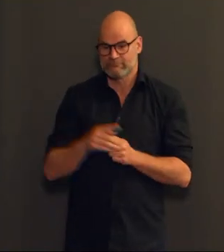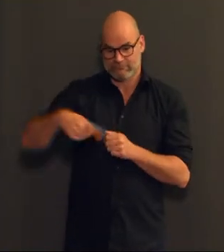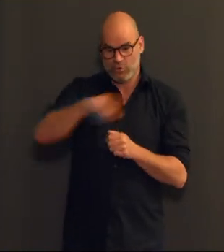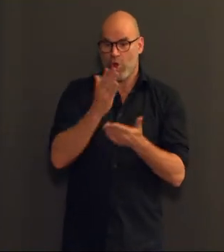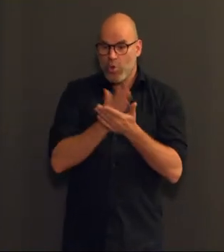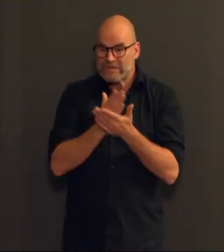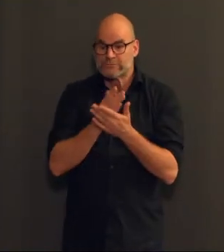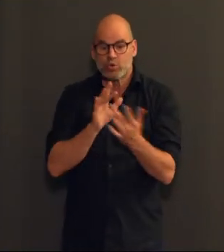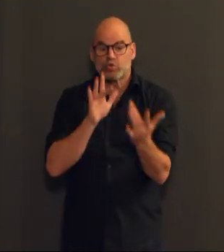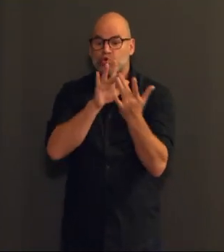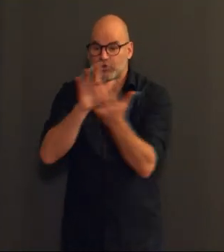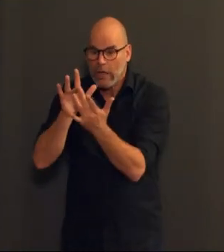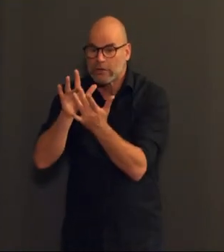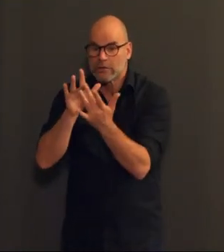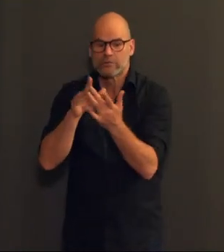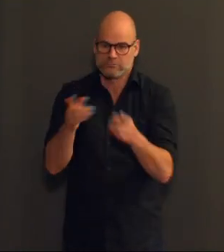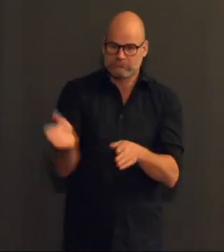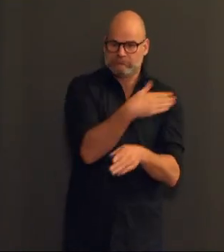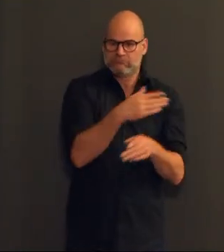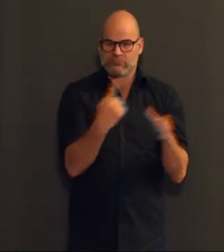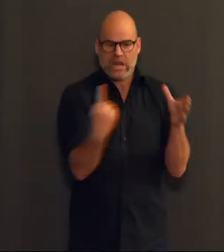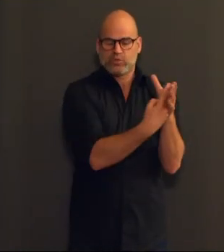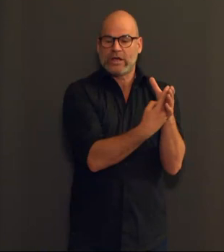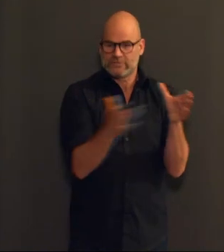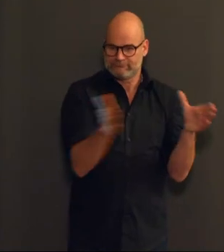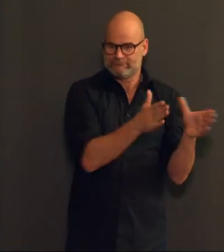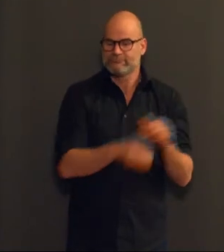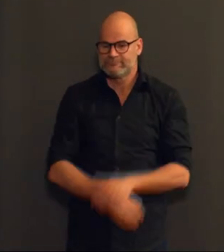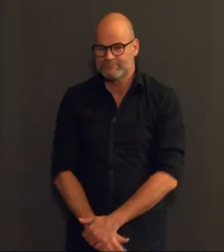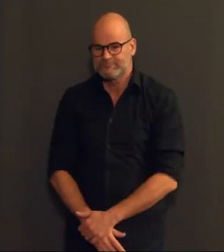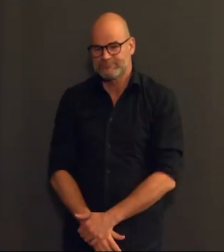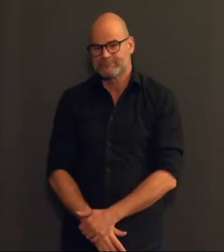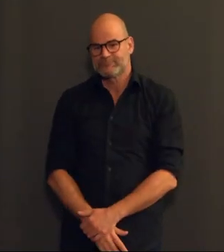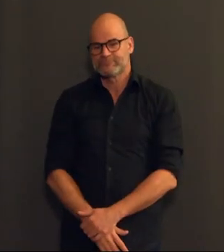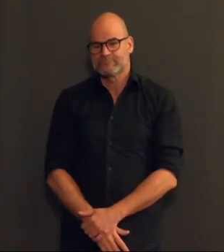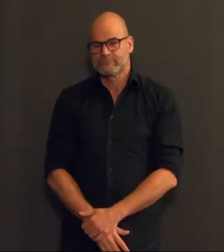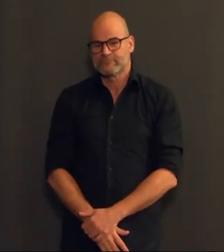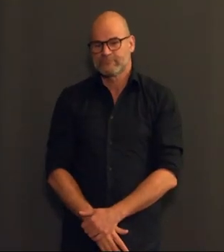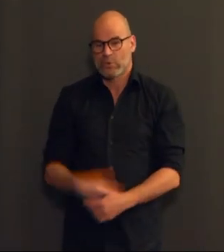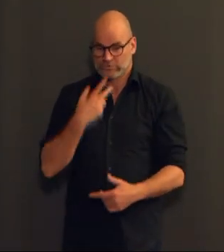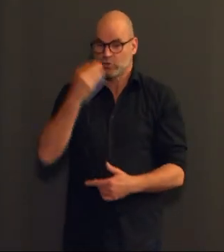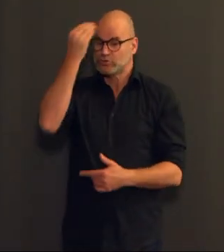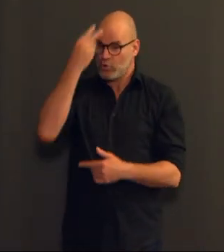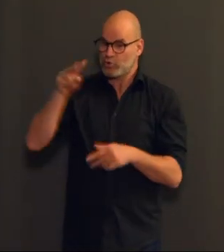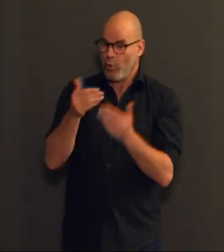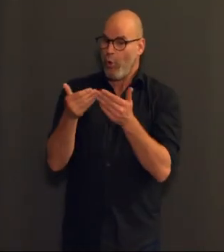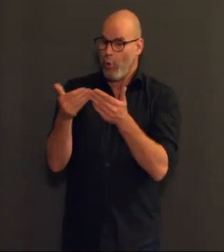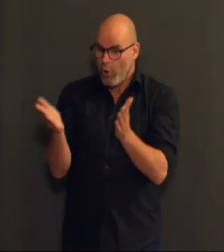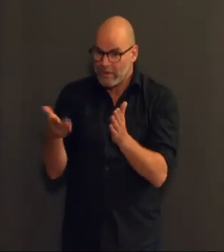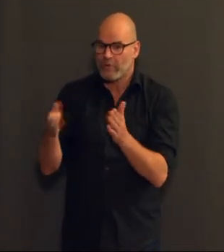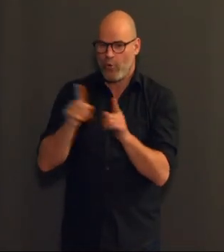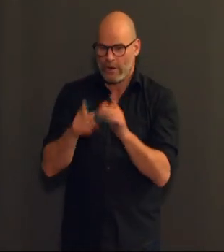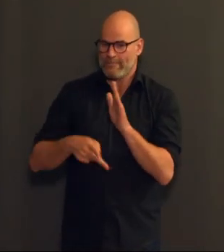Met de schoolheropening komt er dus ook een grote testmachine in gang die ons kan helpen om de epidemie te